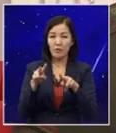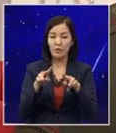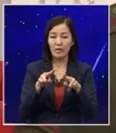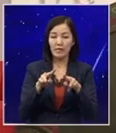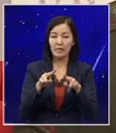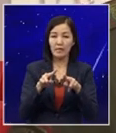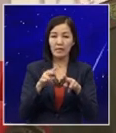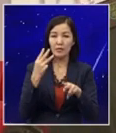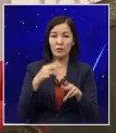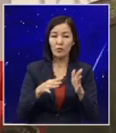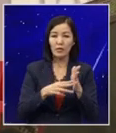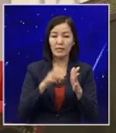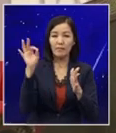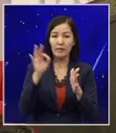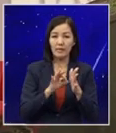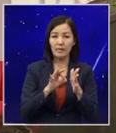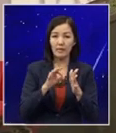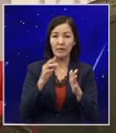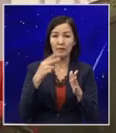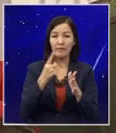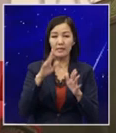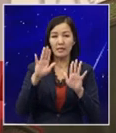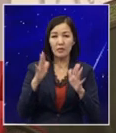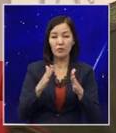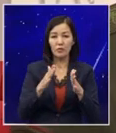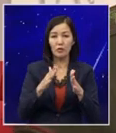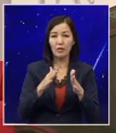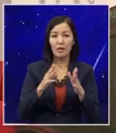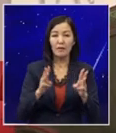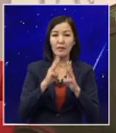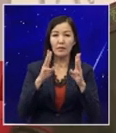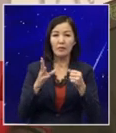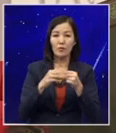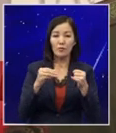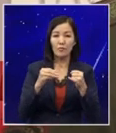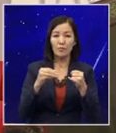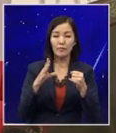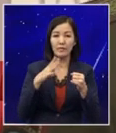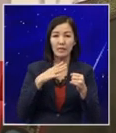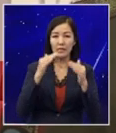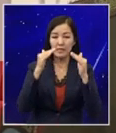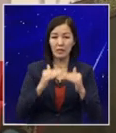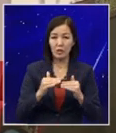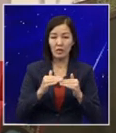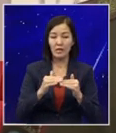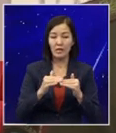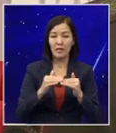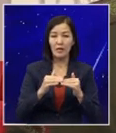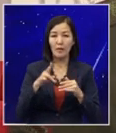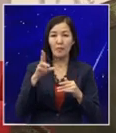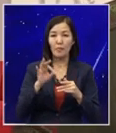на 47% или на 21 случай пожара в жилом секторе. Идет снижение